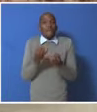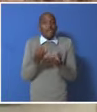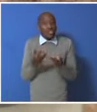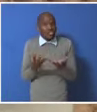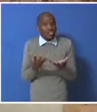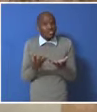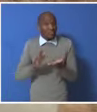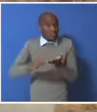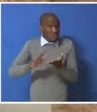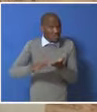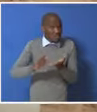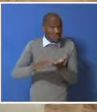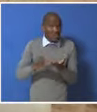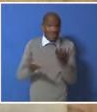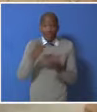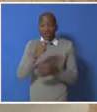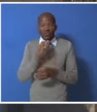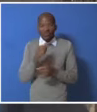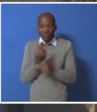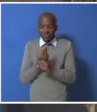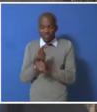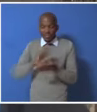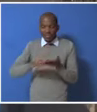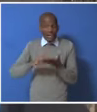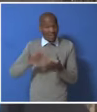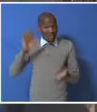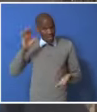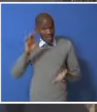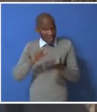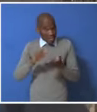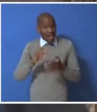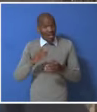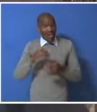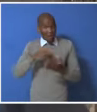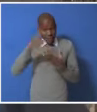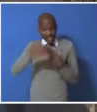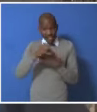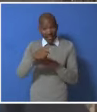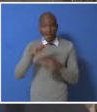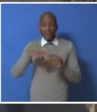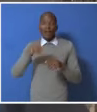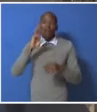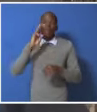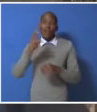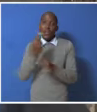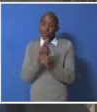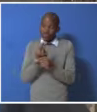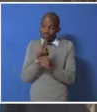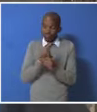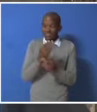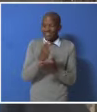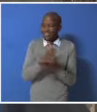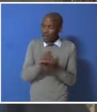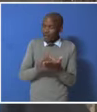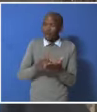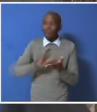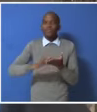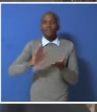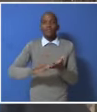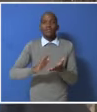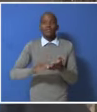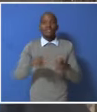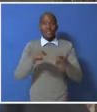mme ka tumelo ya gore kana la ga o sa dirise madi a gago mo projecteng e tshwana e ka tsela nngwe gone o tlogela o tshwanwa ke go dirisa madi mangwe mo dilong